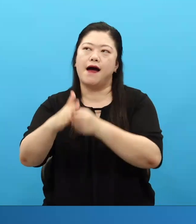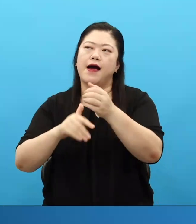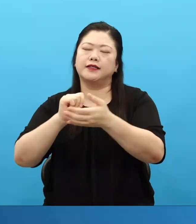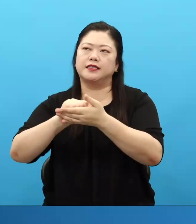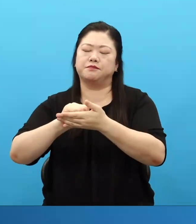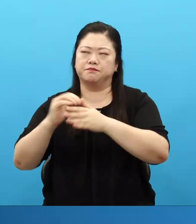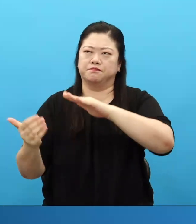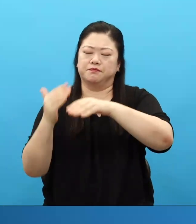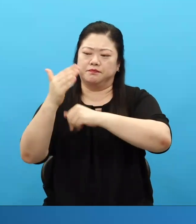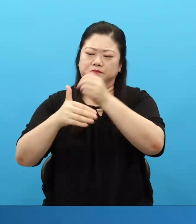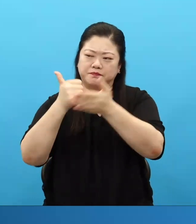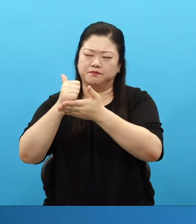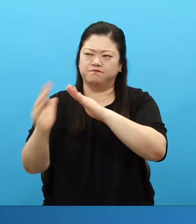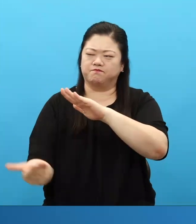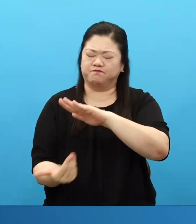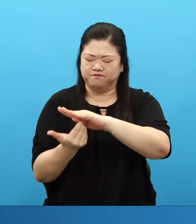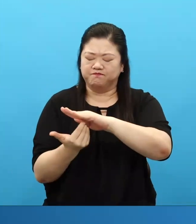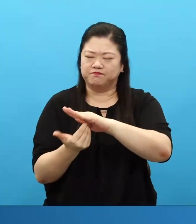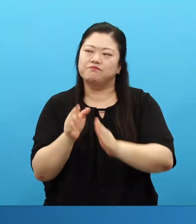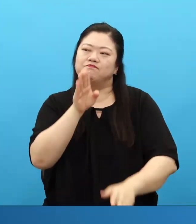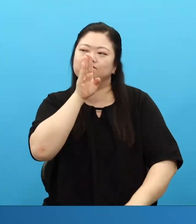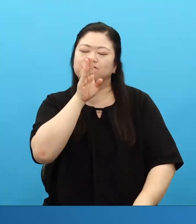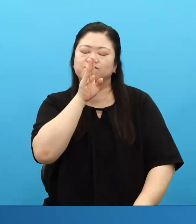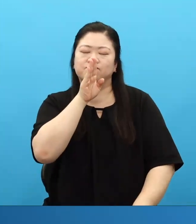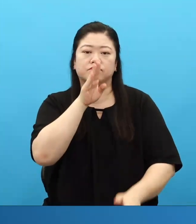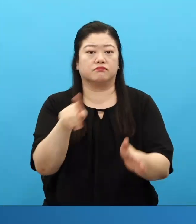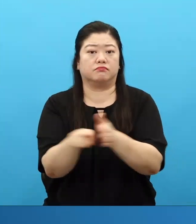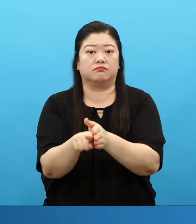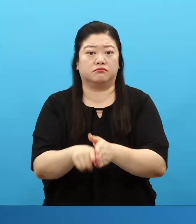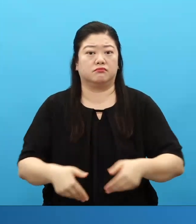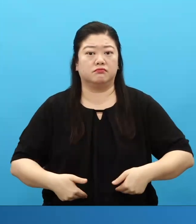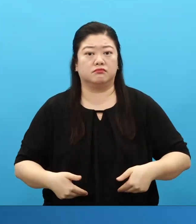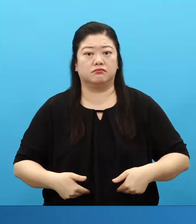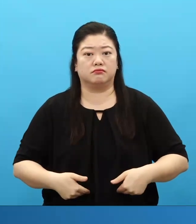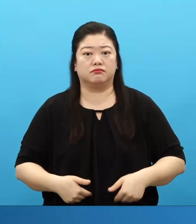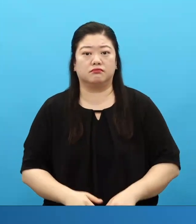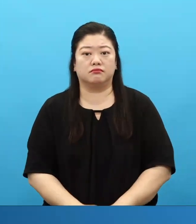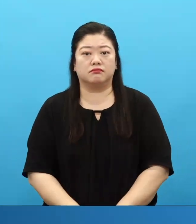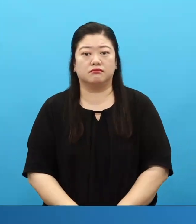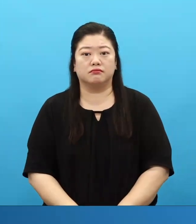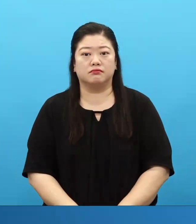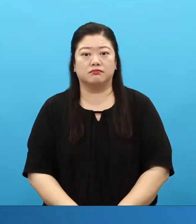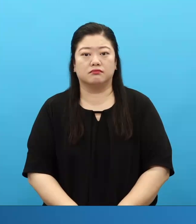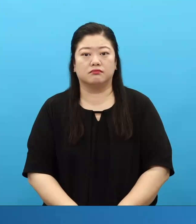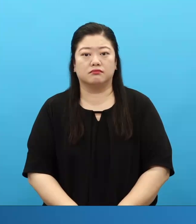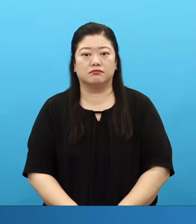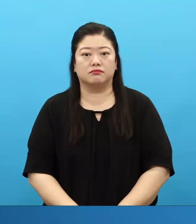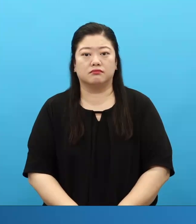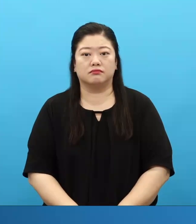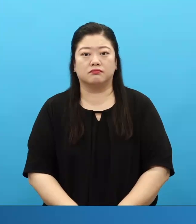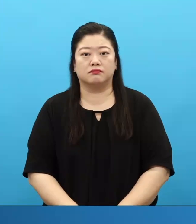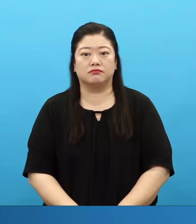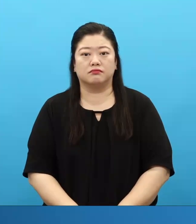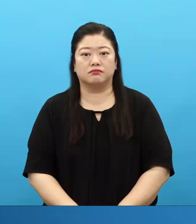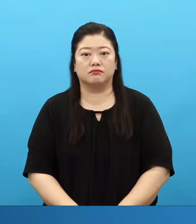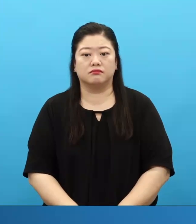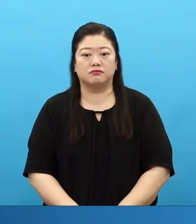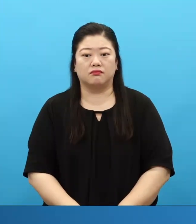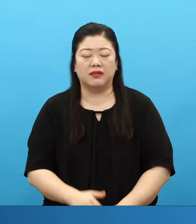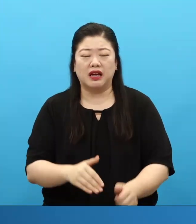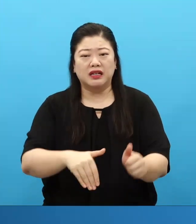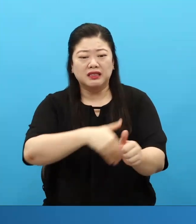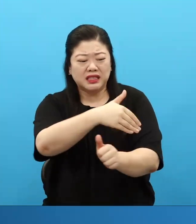faith that it will absolutely be 자, fulfilled. 특징을 한번 볼게요. Let's take a look at these common traits. 다른 사람 고난이라고 하는데 전혀 고난